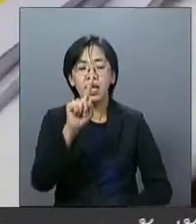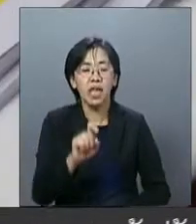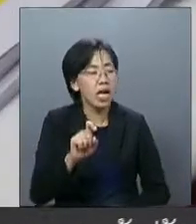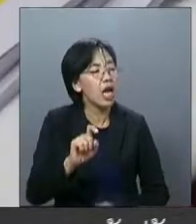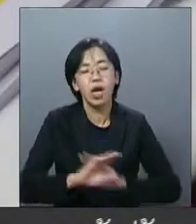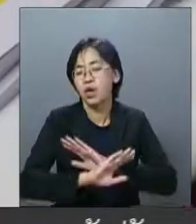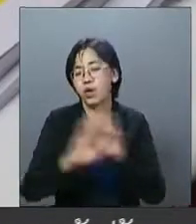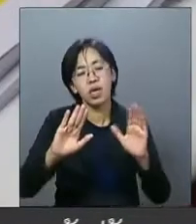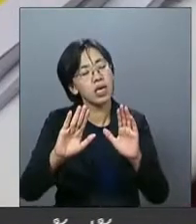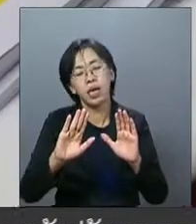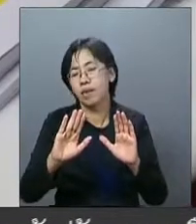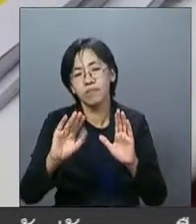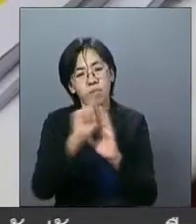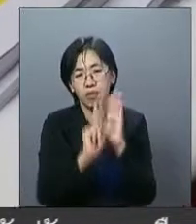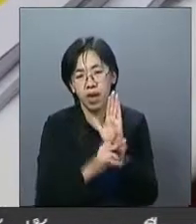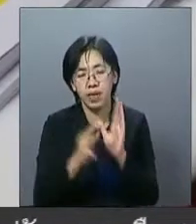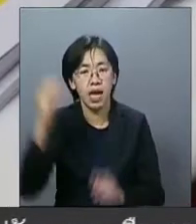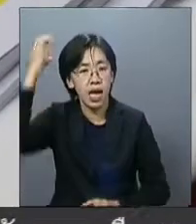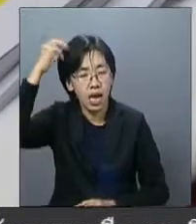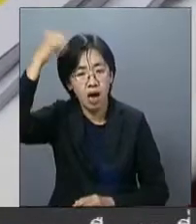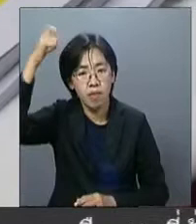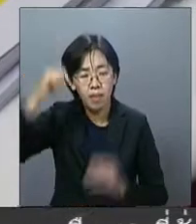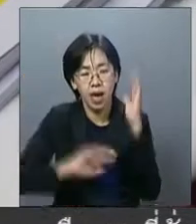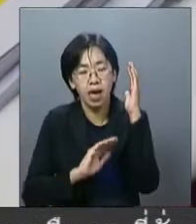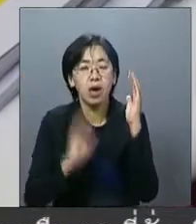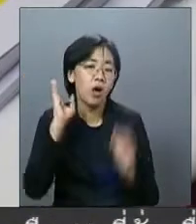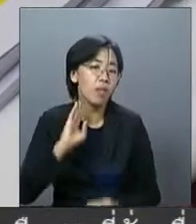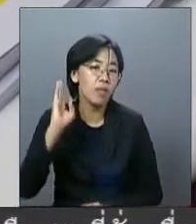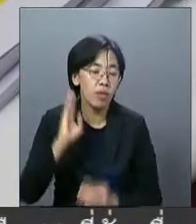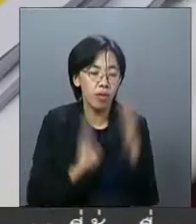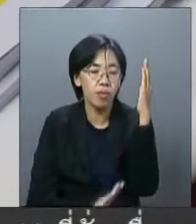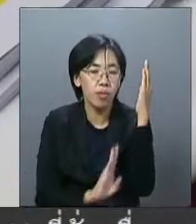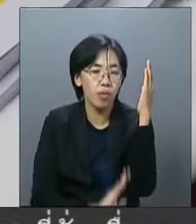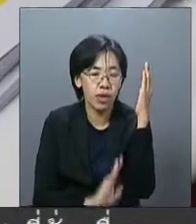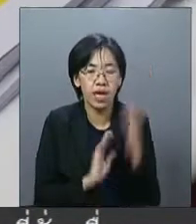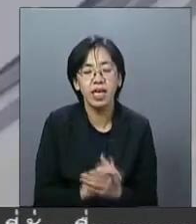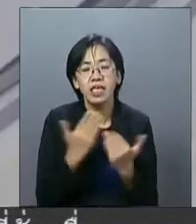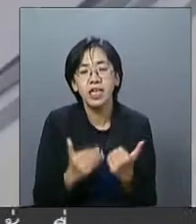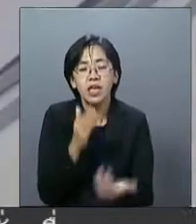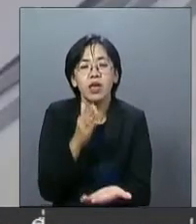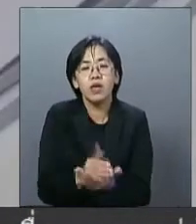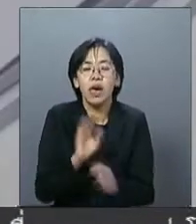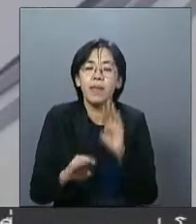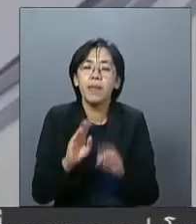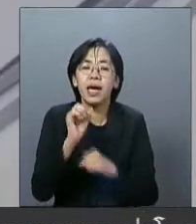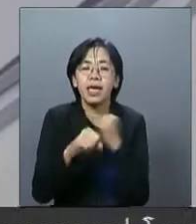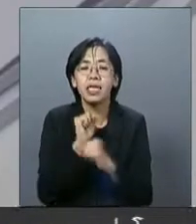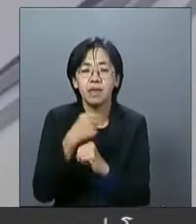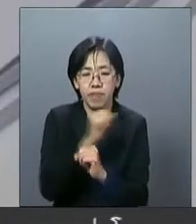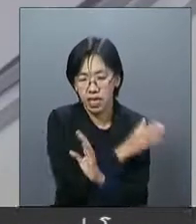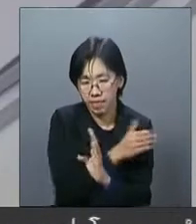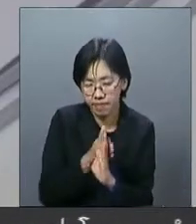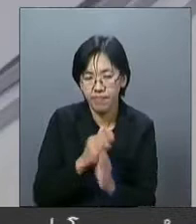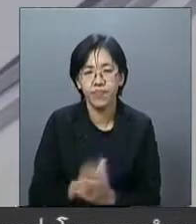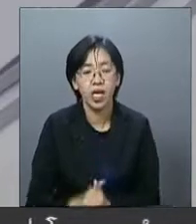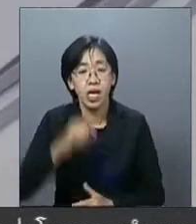ทสำหรับลาวเมียนมาและบรูไนยกเลิกโทษประหารชีวิตในทางปฏิบัติเป็นระยะเวลา10ปีติดต่อกันแล้วขณะที่